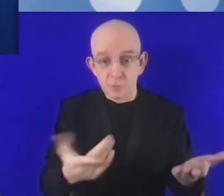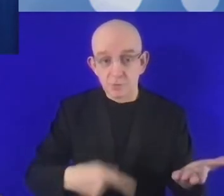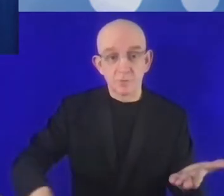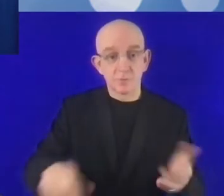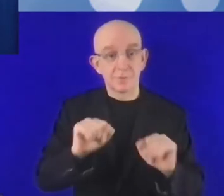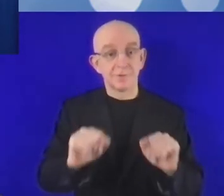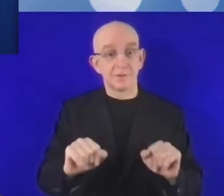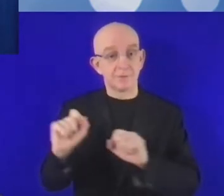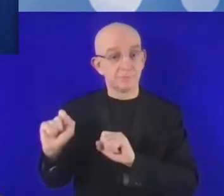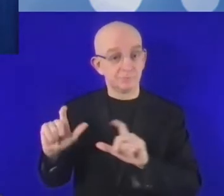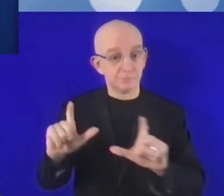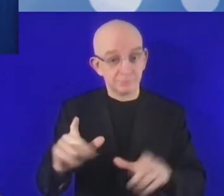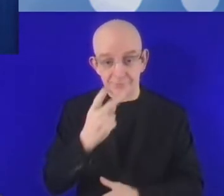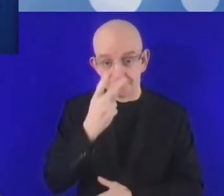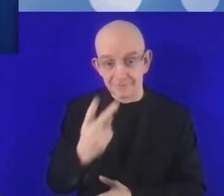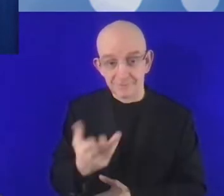des Nations Unies et